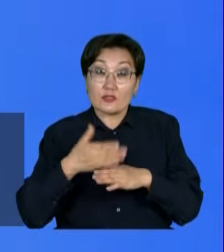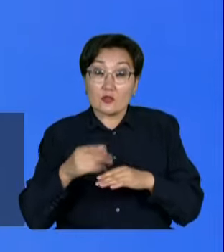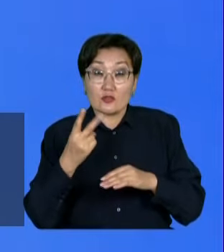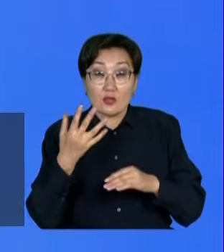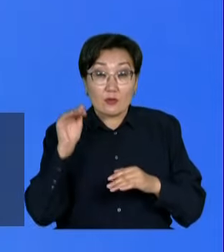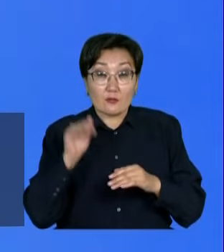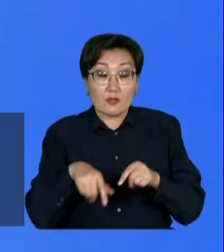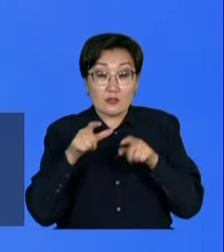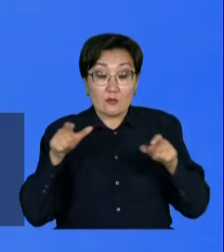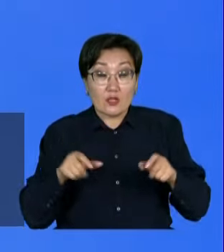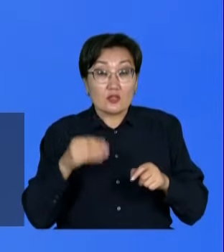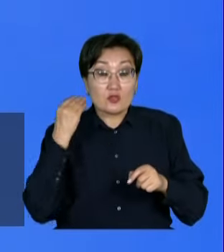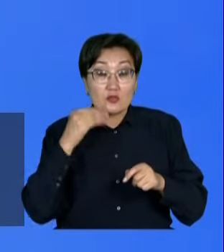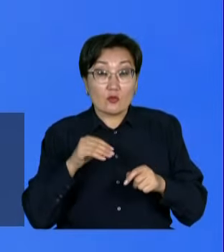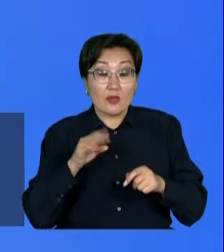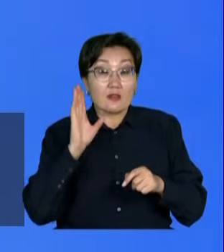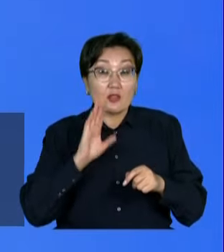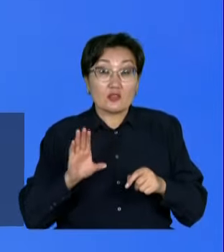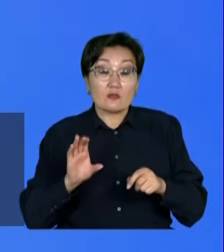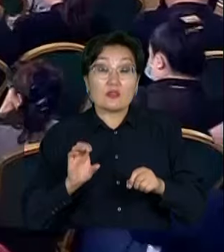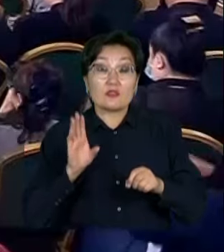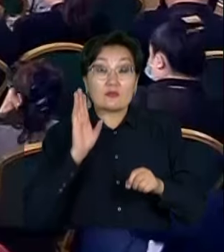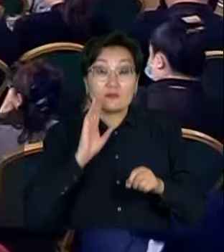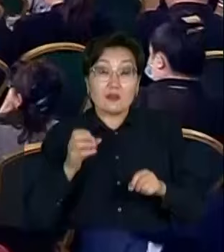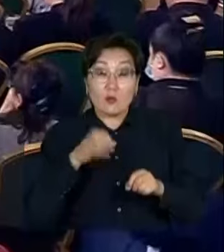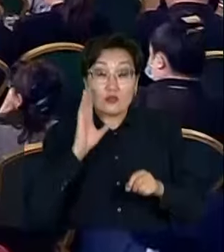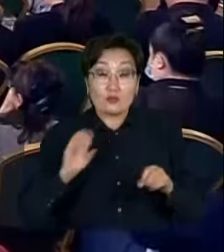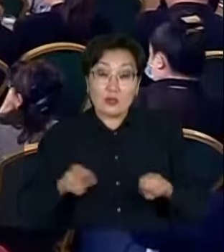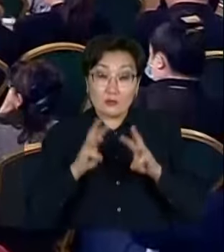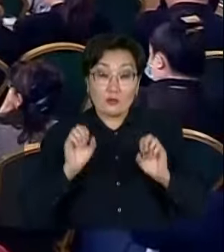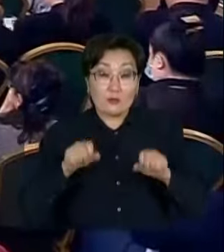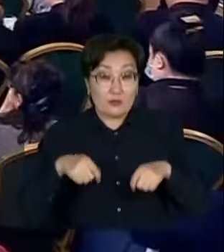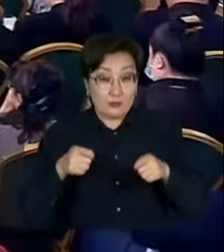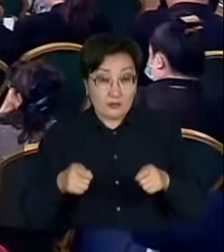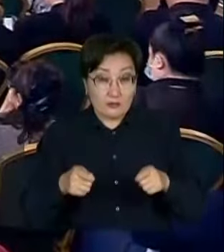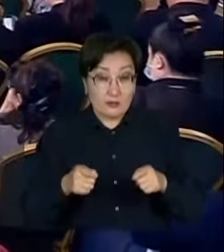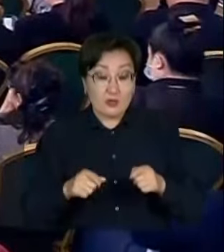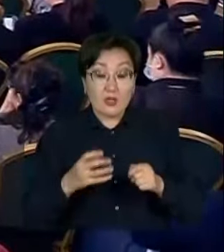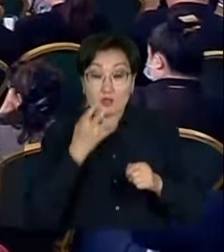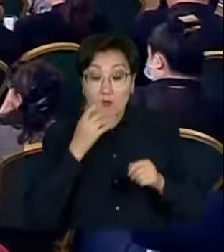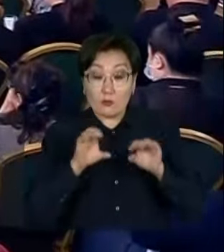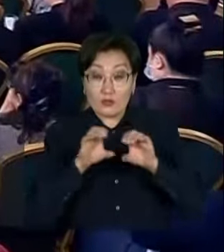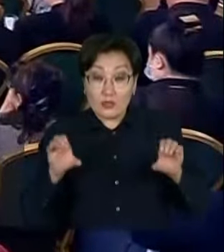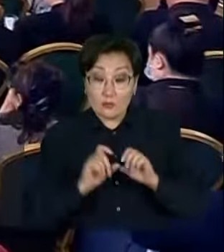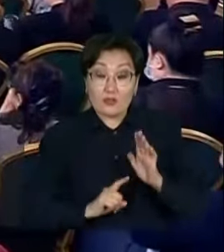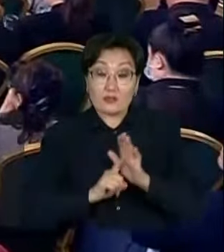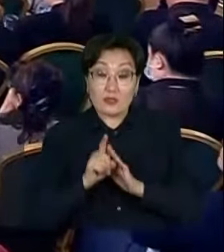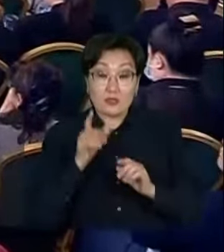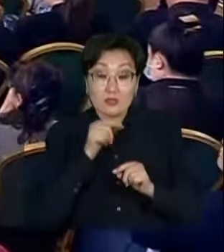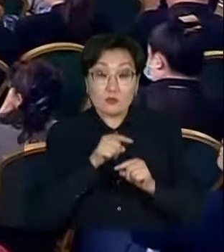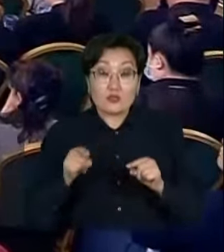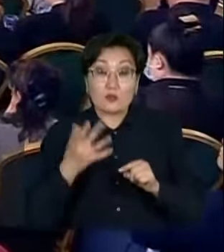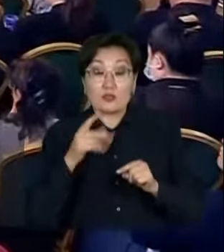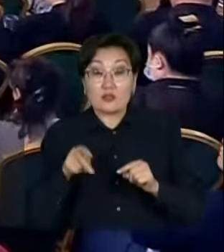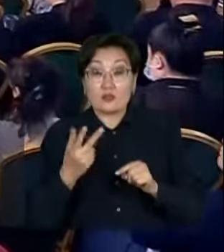25,000-нан астам тұрғынын сапалы ауыз сумен қамтамасыз етуге мүмкіншілік береді. Жылыту маусымы басталғаннан кейін